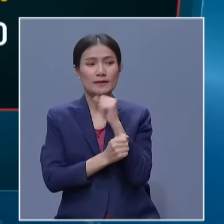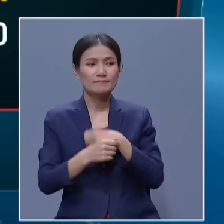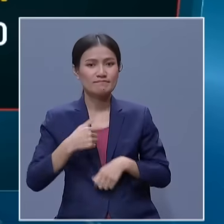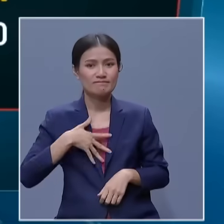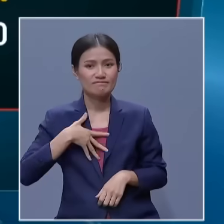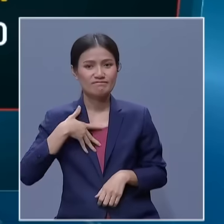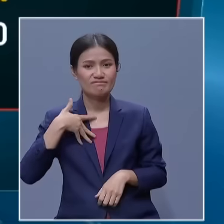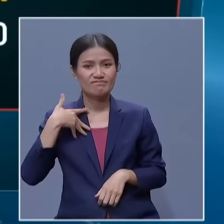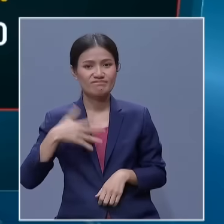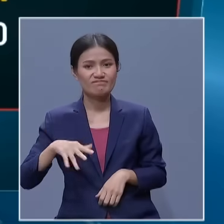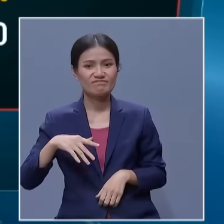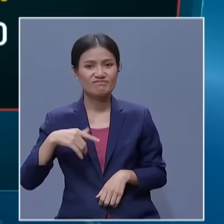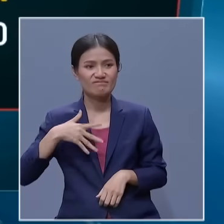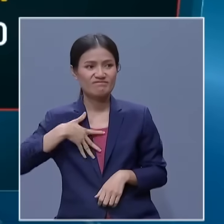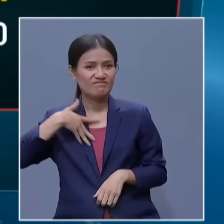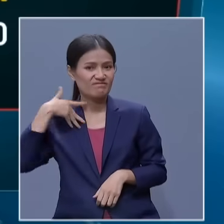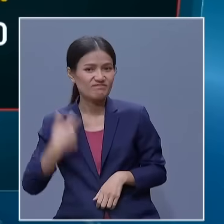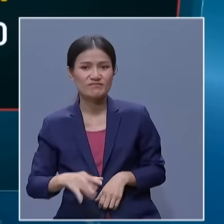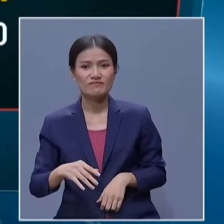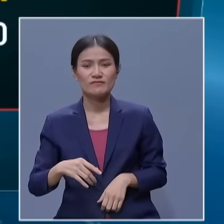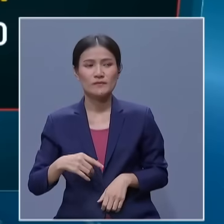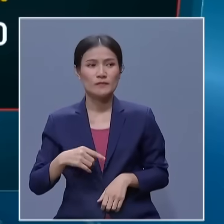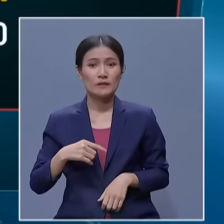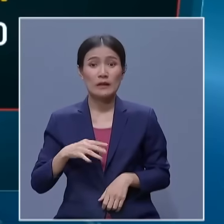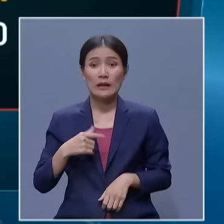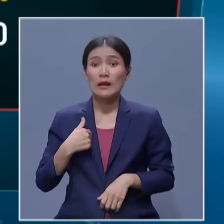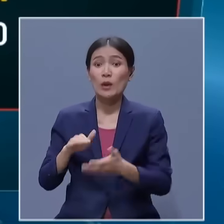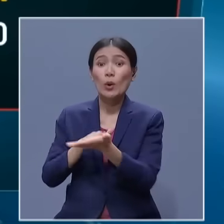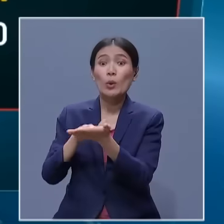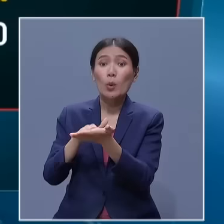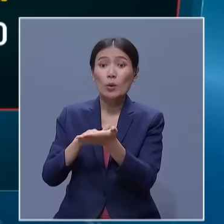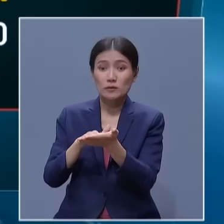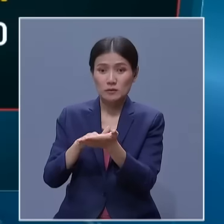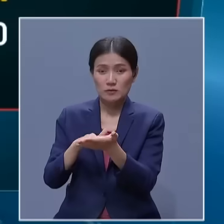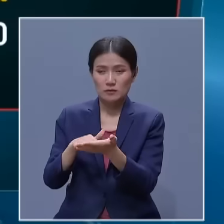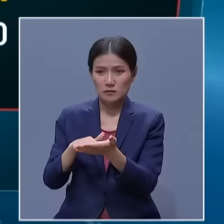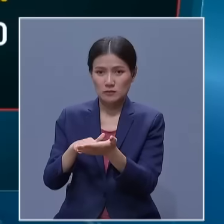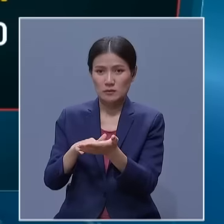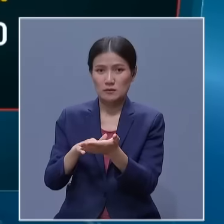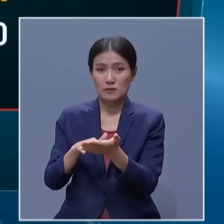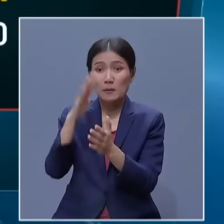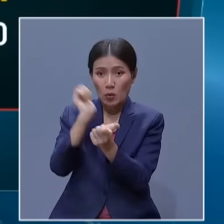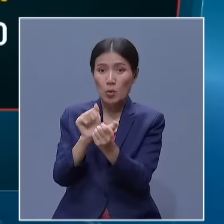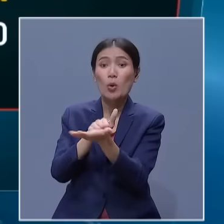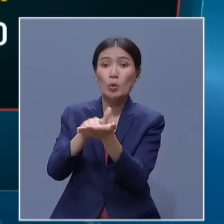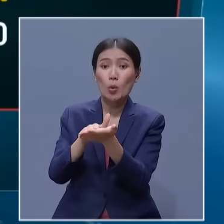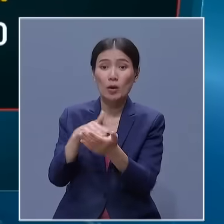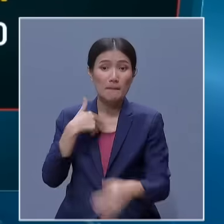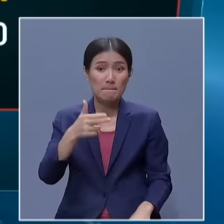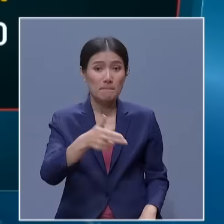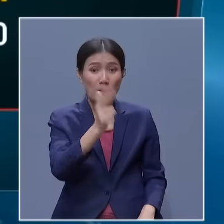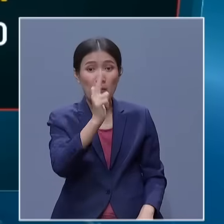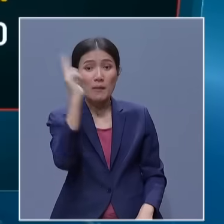าพอสิ้นคำนี้มีการขอโทษกันไม่เกิน10นาทีแล้วปืนก็ดังขึ้นมาลองฟังท่านอธิบายช่